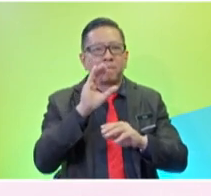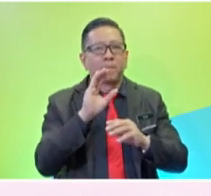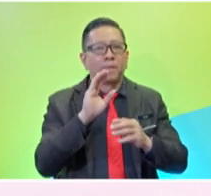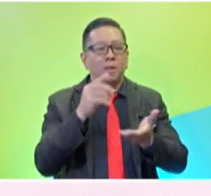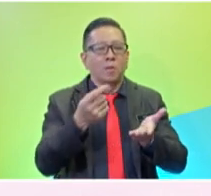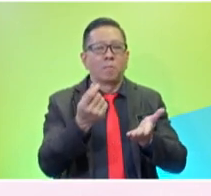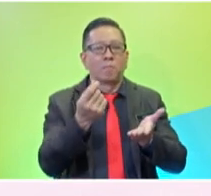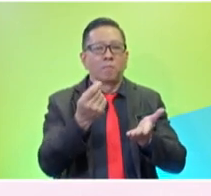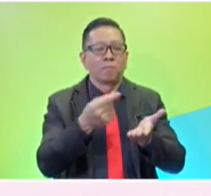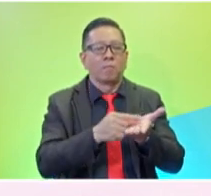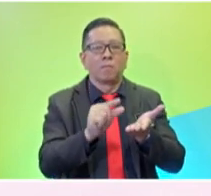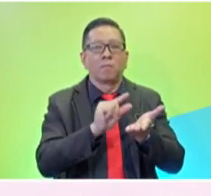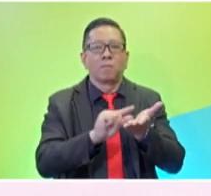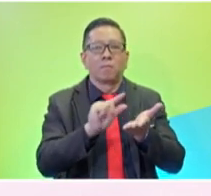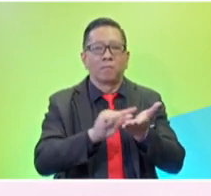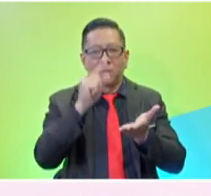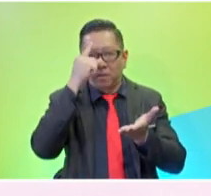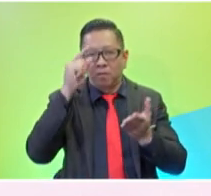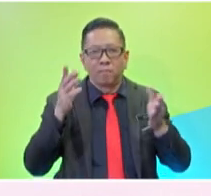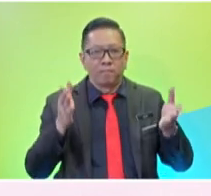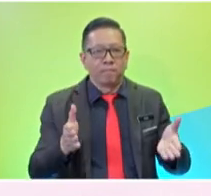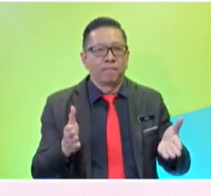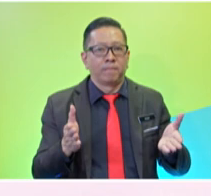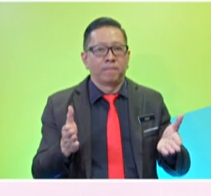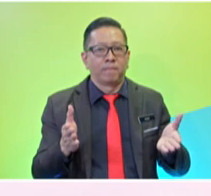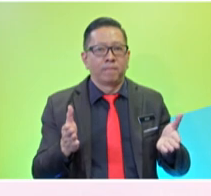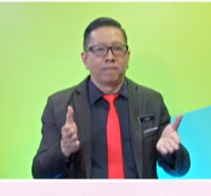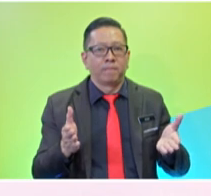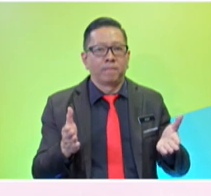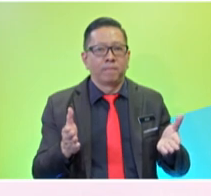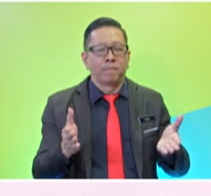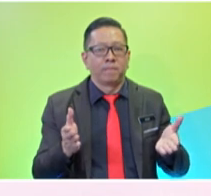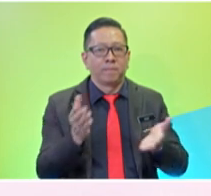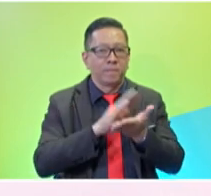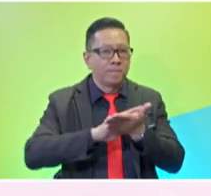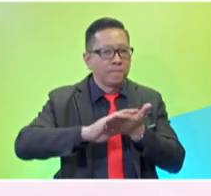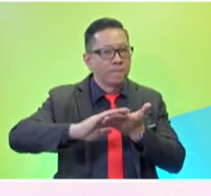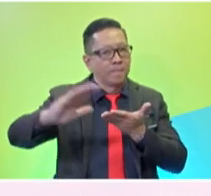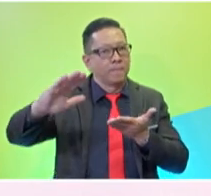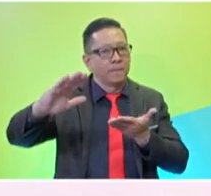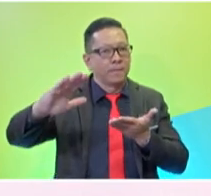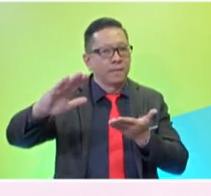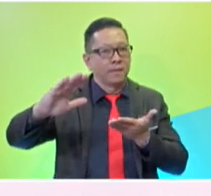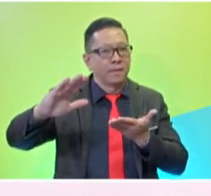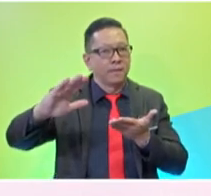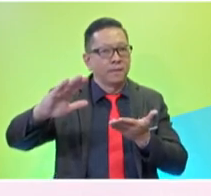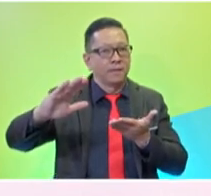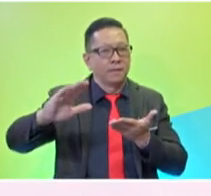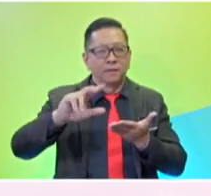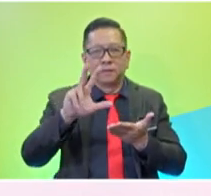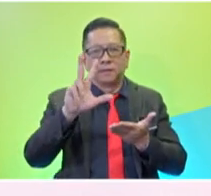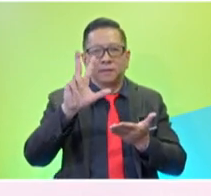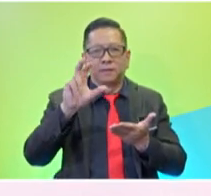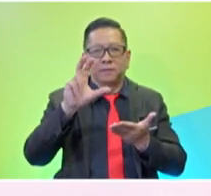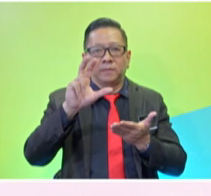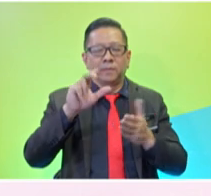boleh diberi kepada tukang kebun tersebut Oke maka dia Coba membersihkan alam setengah jam tadi kamera oke dengan